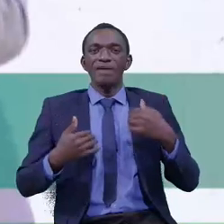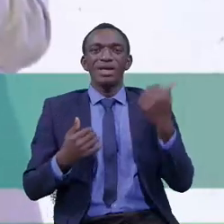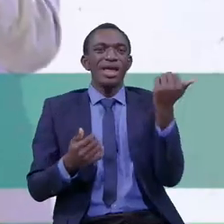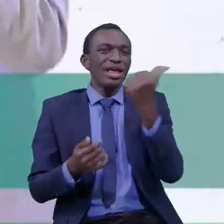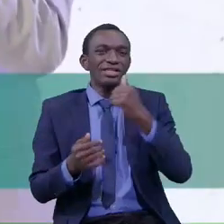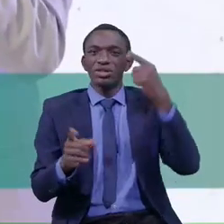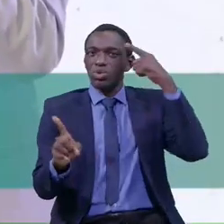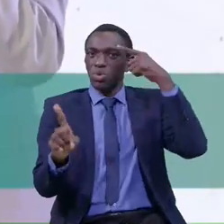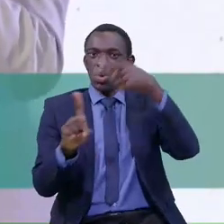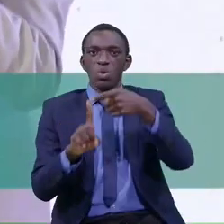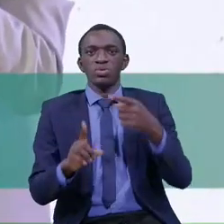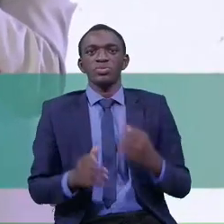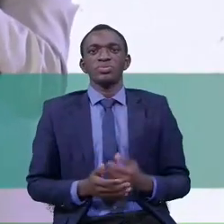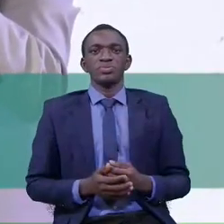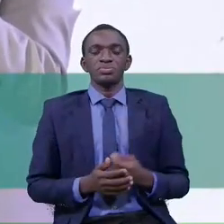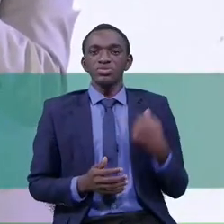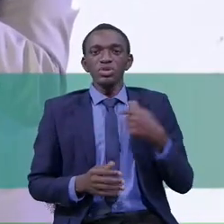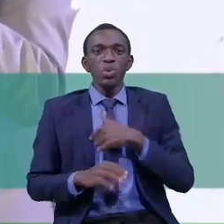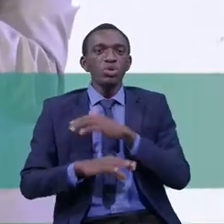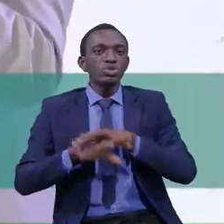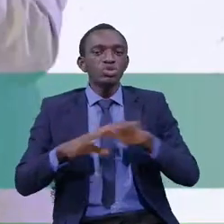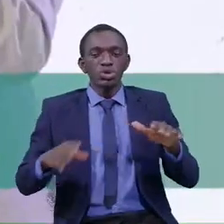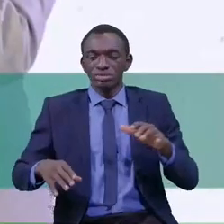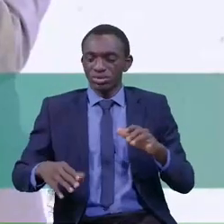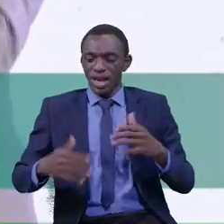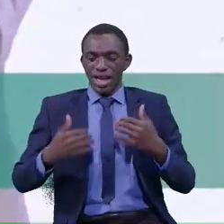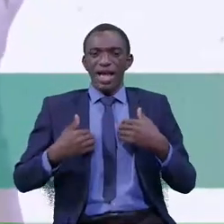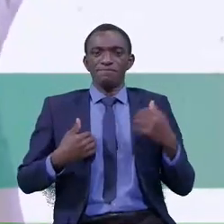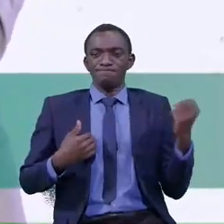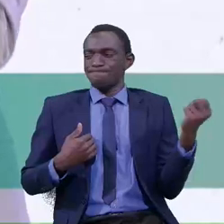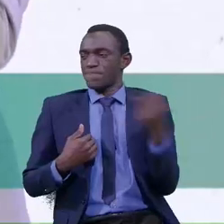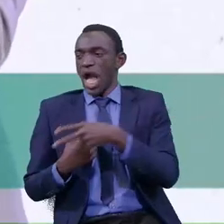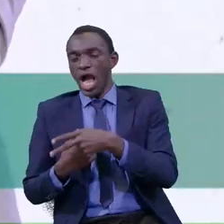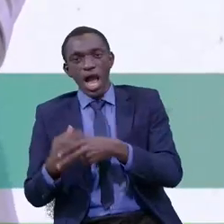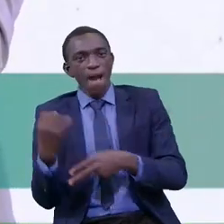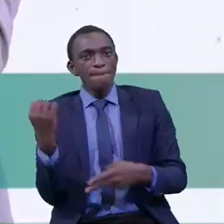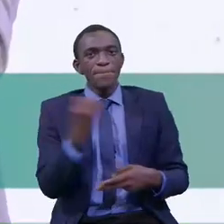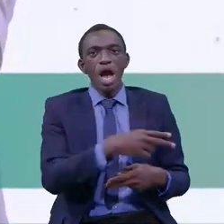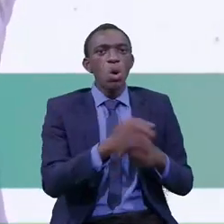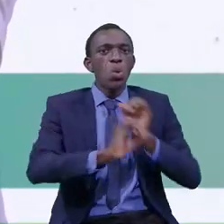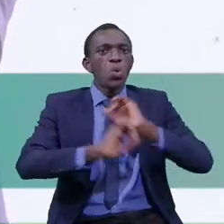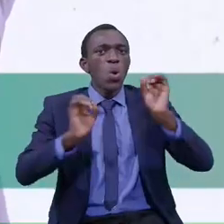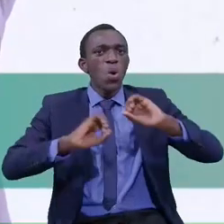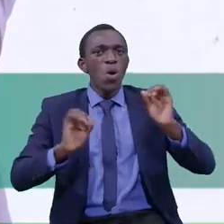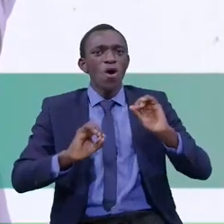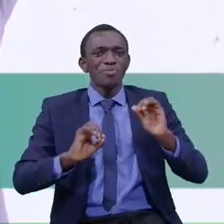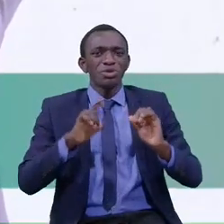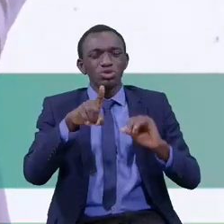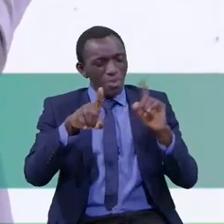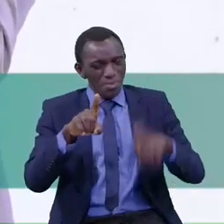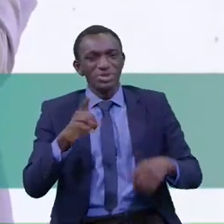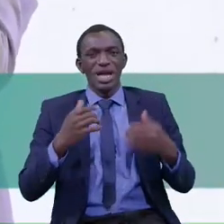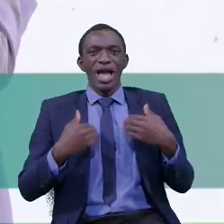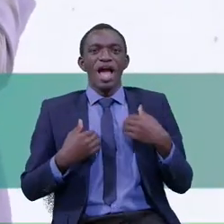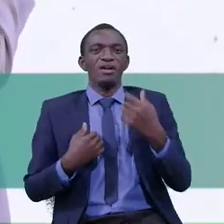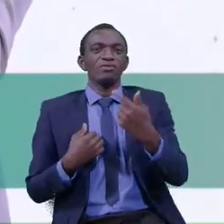aucun but, pas de poteau. Et nous ne mettons aucun but. Parce qu'il faut les poteaux. Pendant